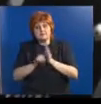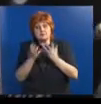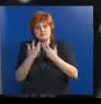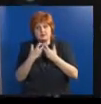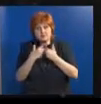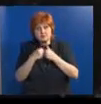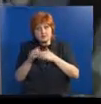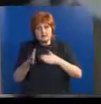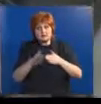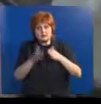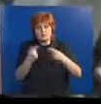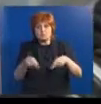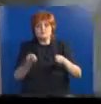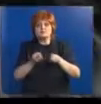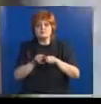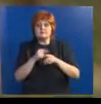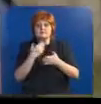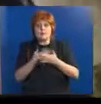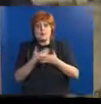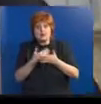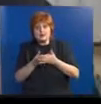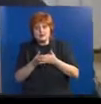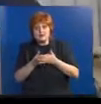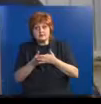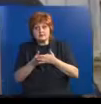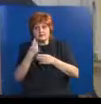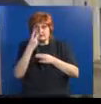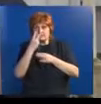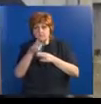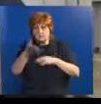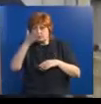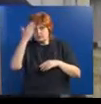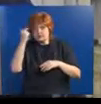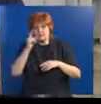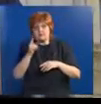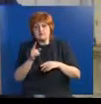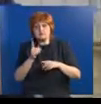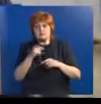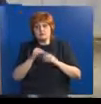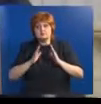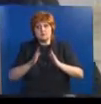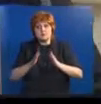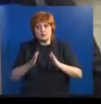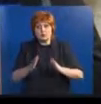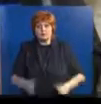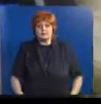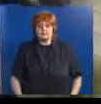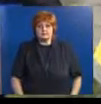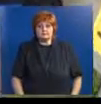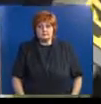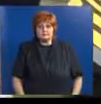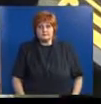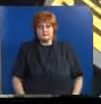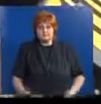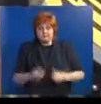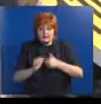маршрут. Вот этот. То есть я сравниваю эти показания с этим, ну и смотрю сюда, не забываю смотреть еще на дорогу. А возможно как-нибудь срезать дорогу,